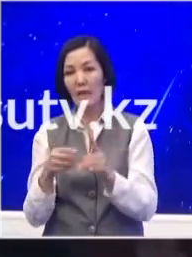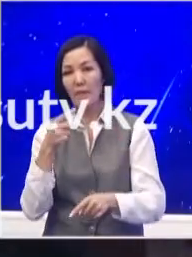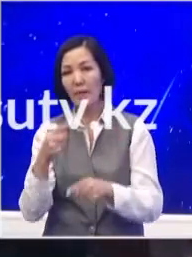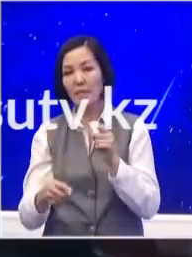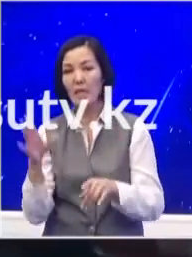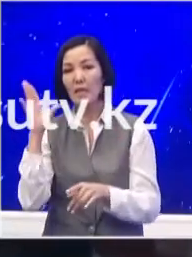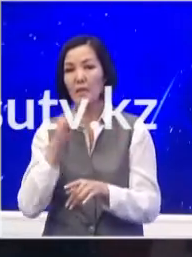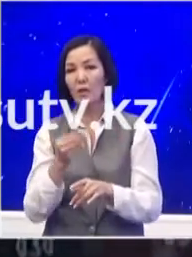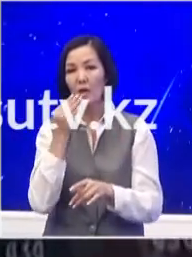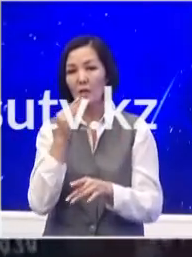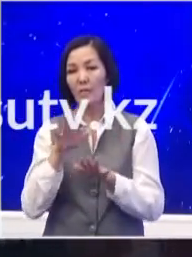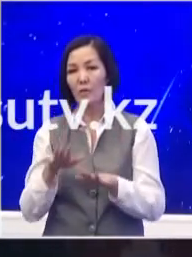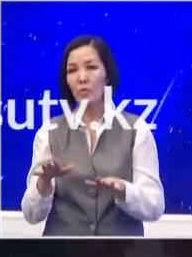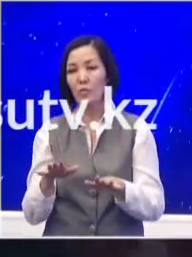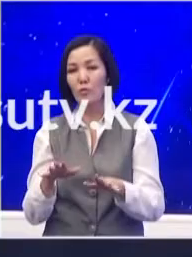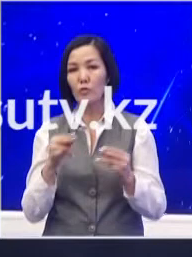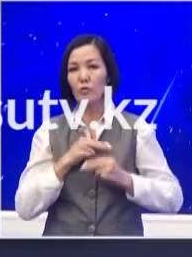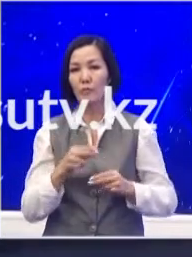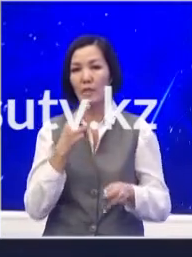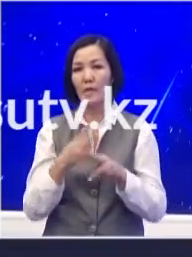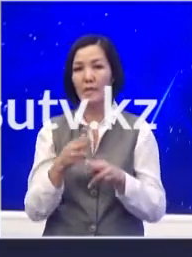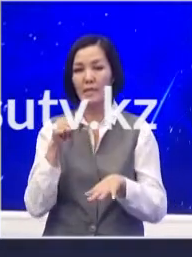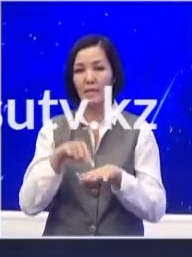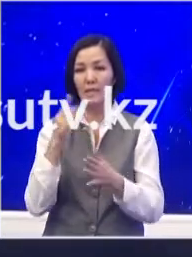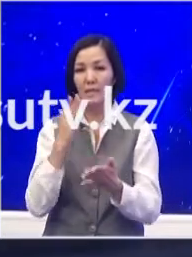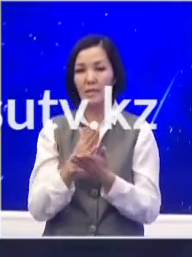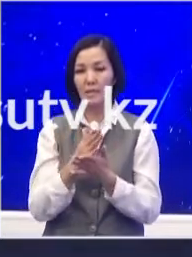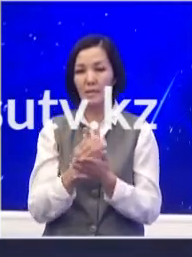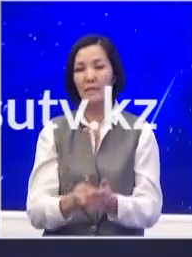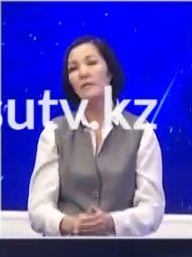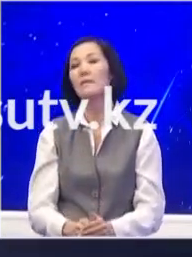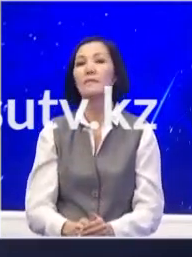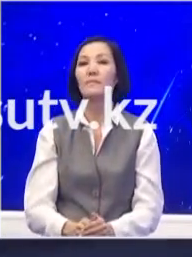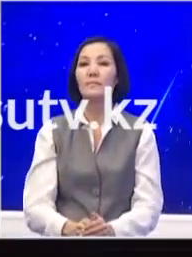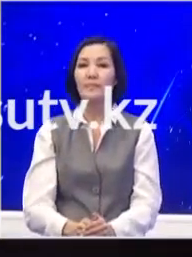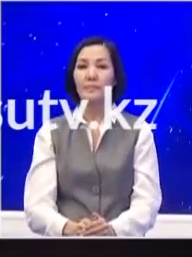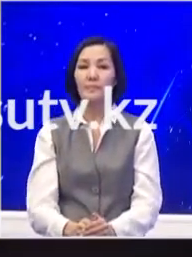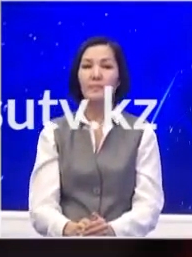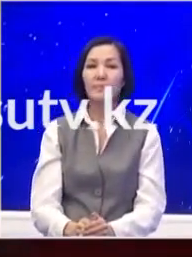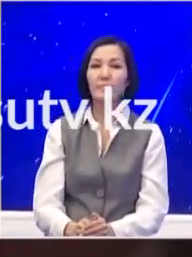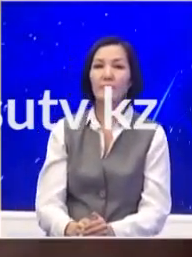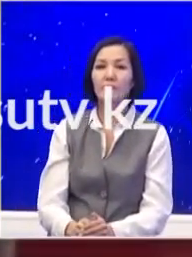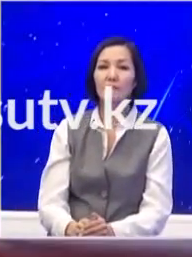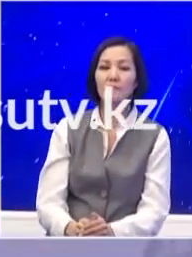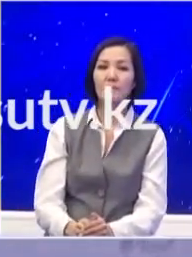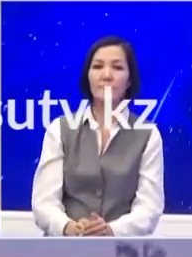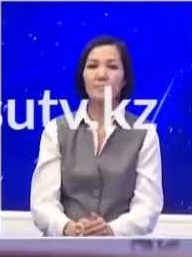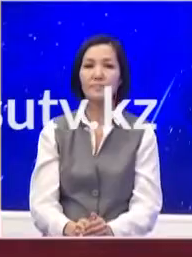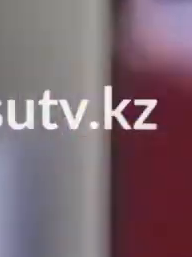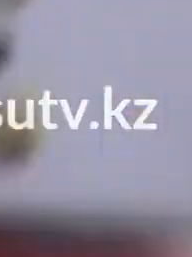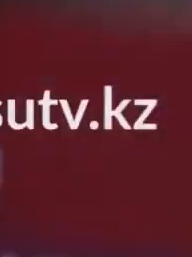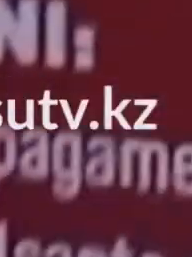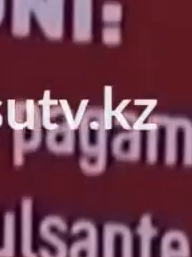бәсекелес болып, тамақтану орындарының жұмысына кері әсер ететінін айтады. Топтаманы ғаламтор ақпараттарымен дайындаған Меруерт Қыдырбайқызы,